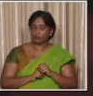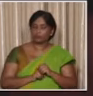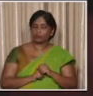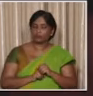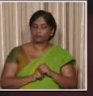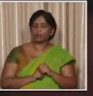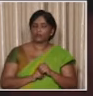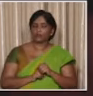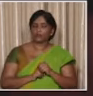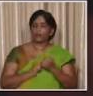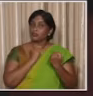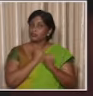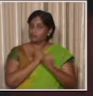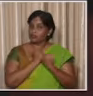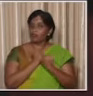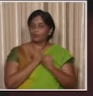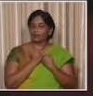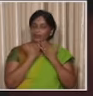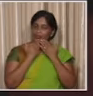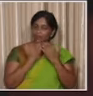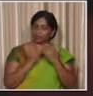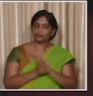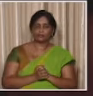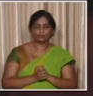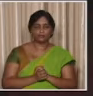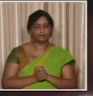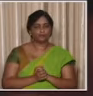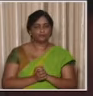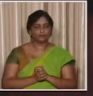ඒ වගේම ගරු කතානායකතුමනි